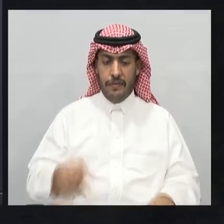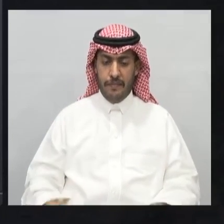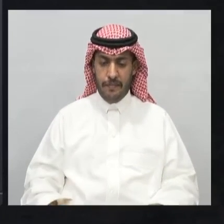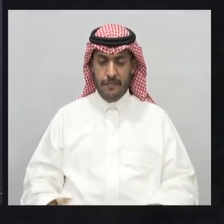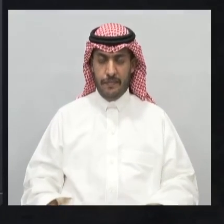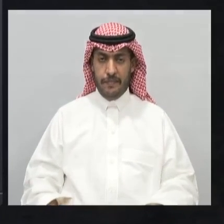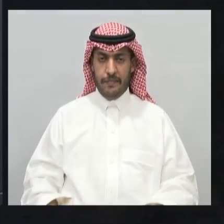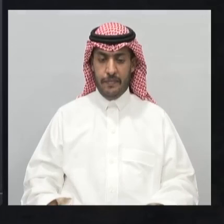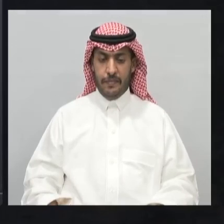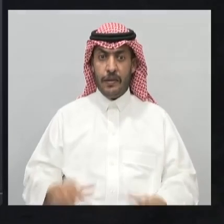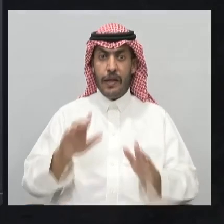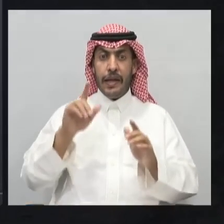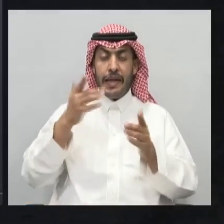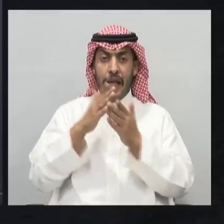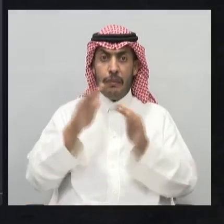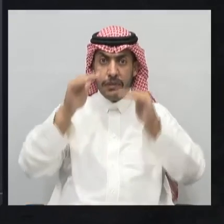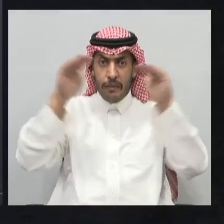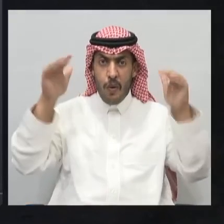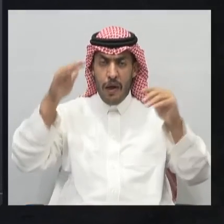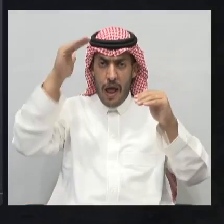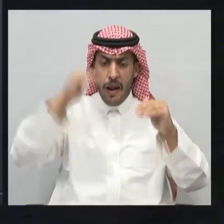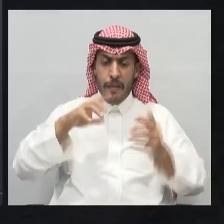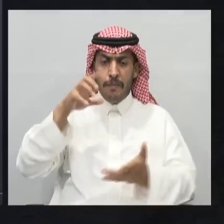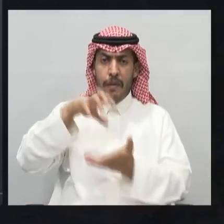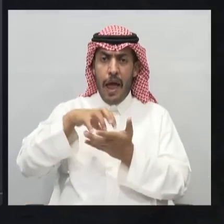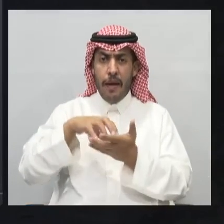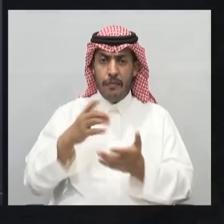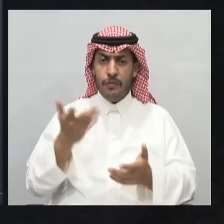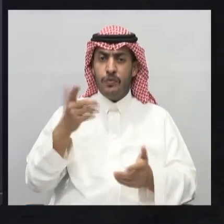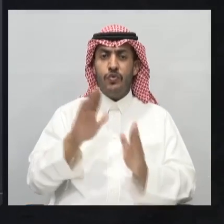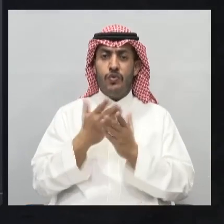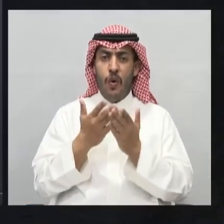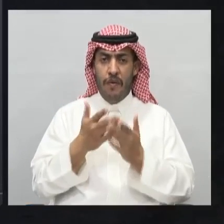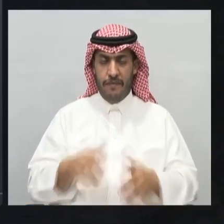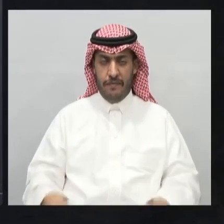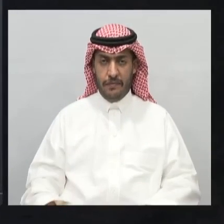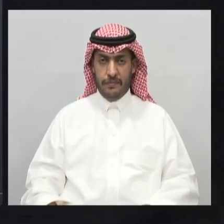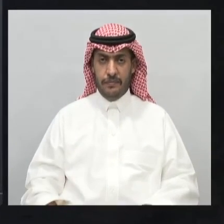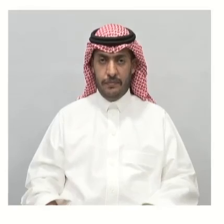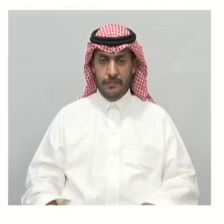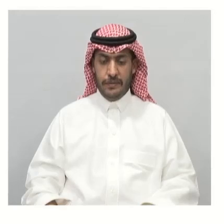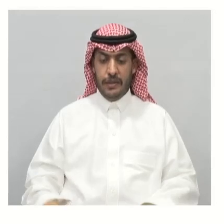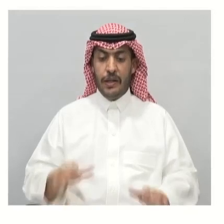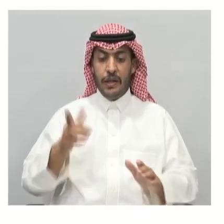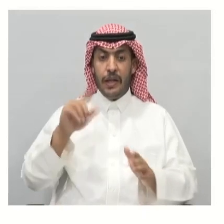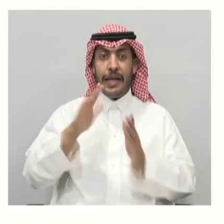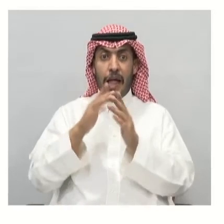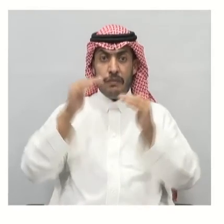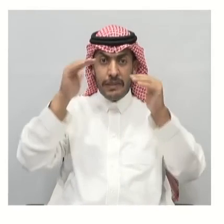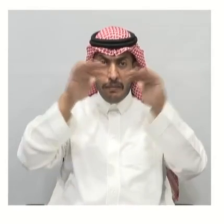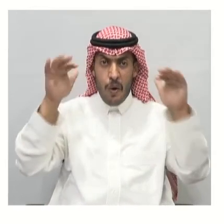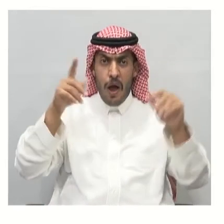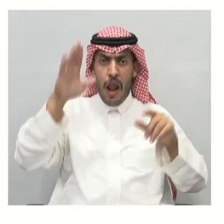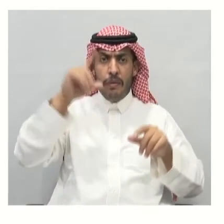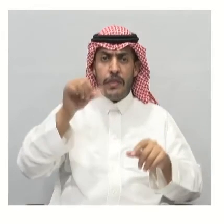التوراه الكتاب السماوي الذي ينزل على ابراهيم عليه السلام الصحف بارك الله فيكم الكتاب السماوي الذي ينزل